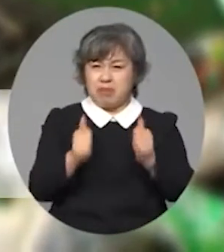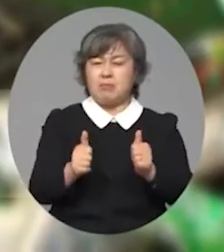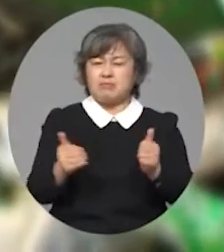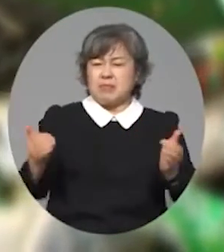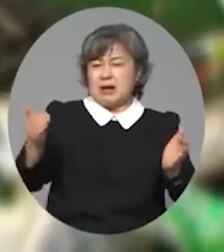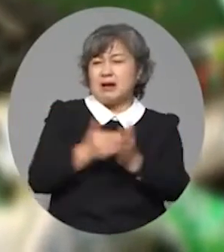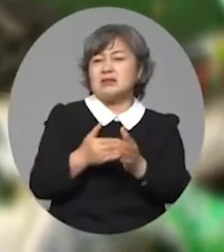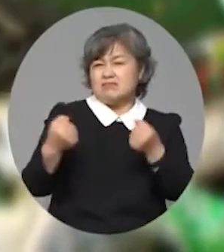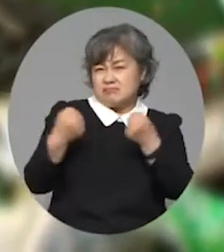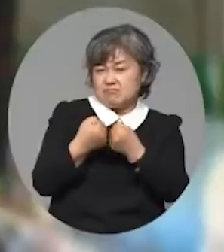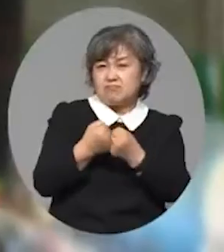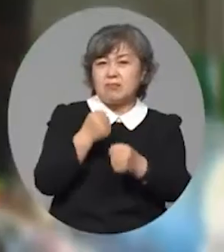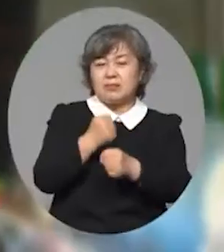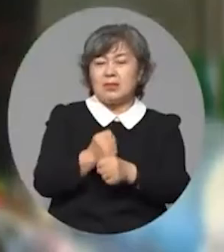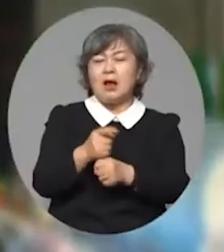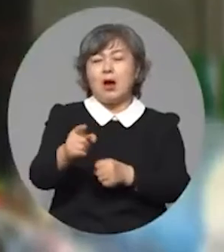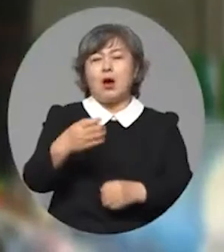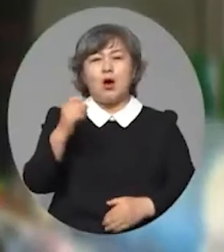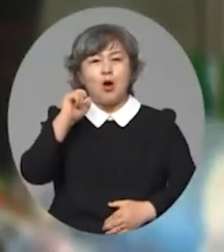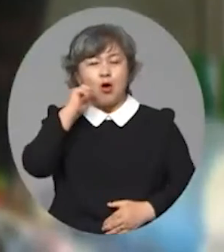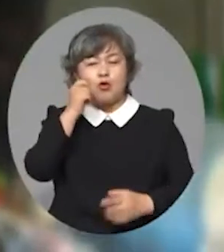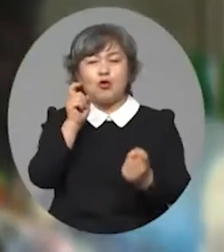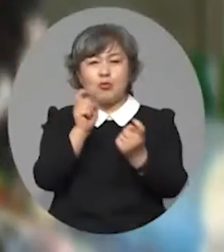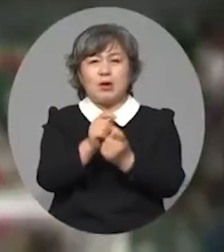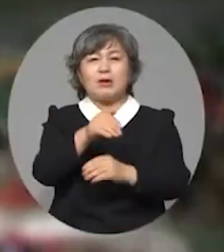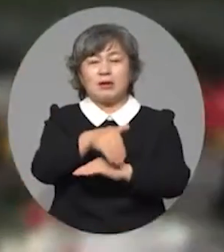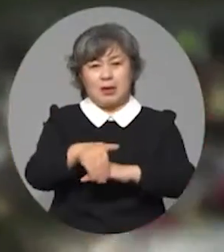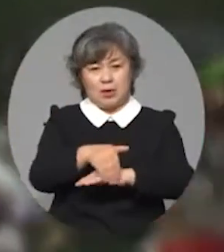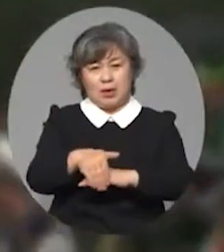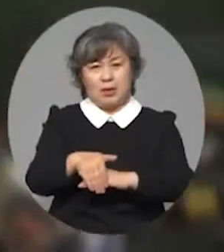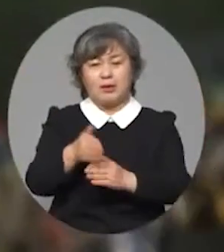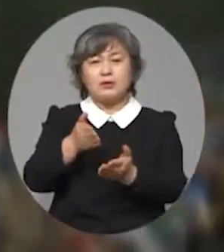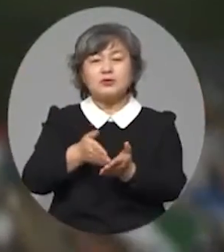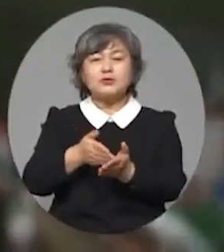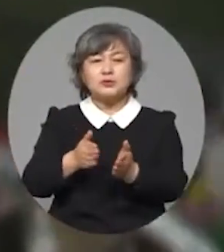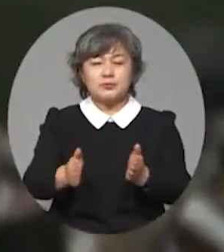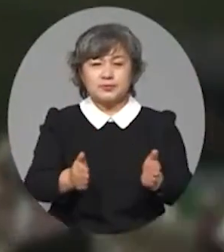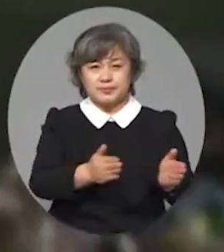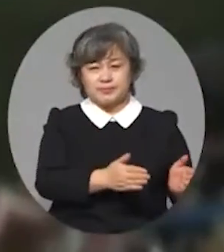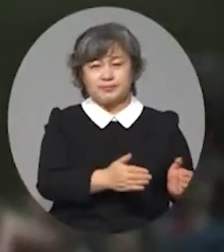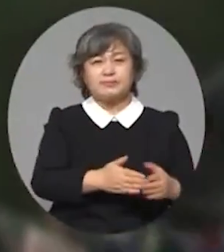나설 계획이어서 파문이 적지 않을 전망입니다. MBC 뉴스 유룡입니다.